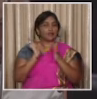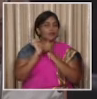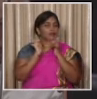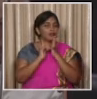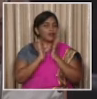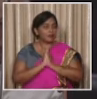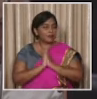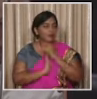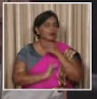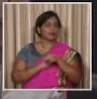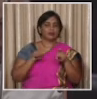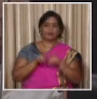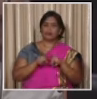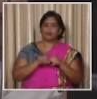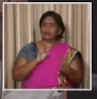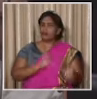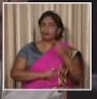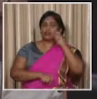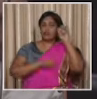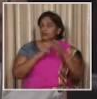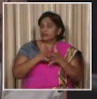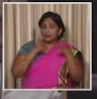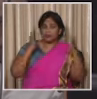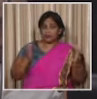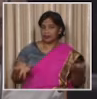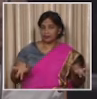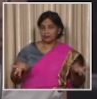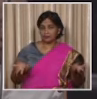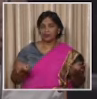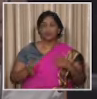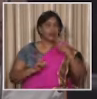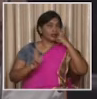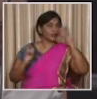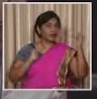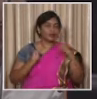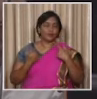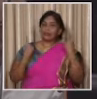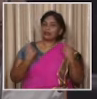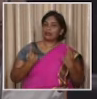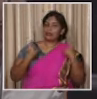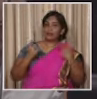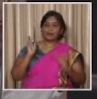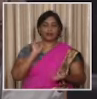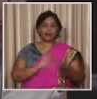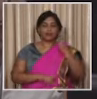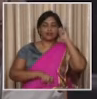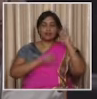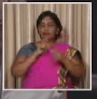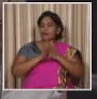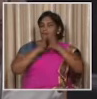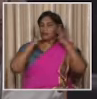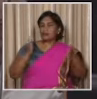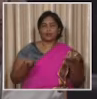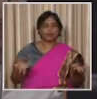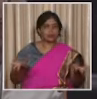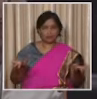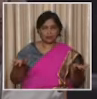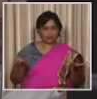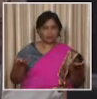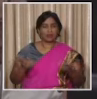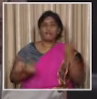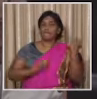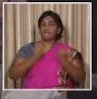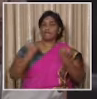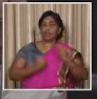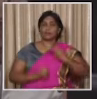මඩුපල්ලිය වන්දනාවේ යන ජනතාව කොයි තරම්ද? නුවරඑළියේ විනෝද ගමන් යන සෙනඟ කන්දරාව කොයි තරම්ද?